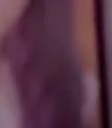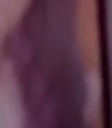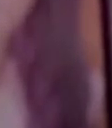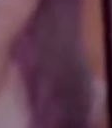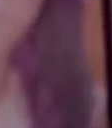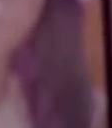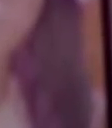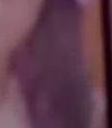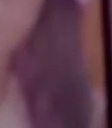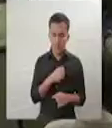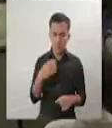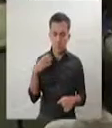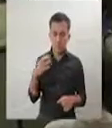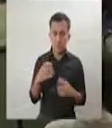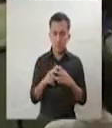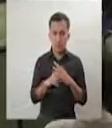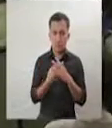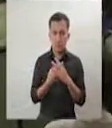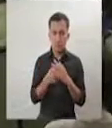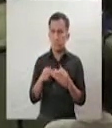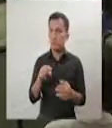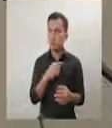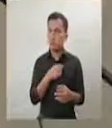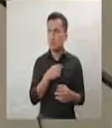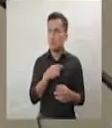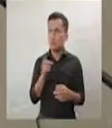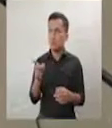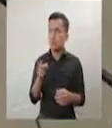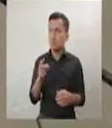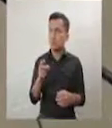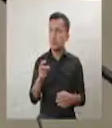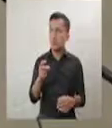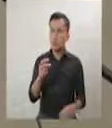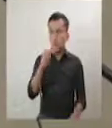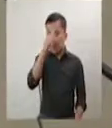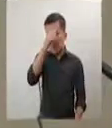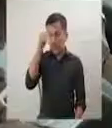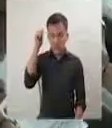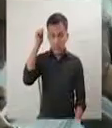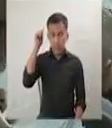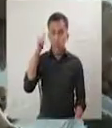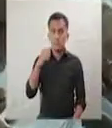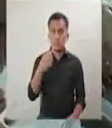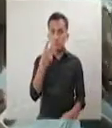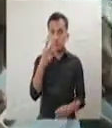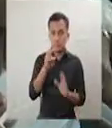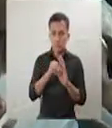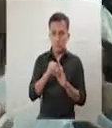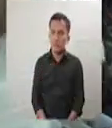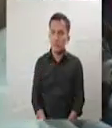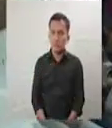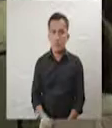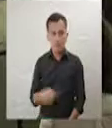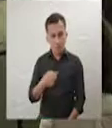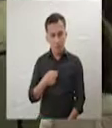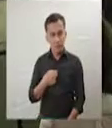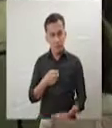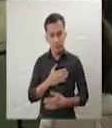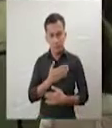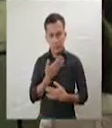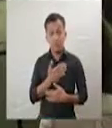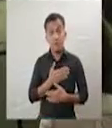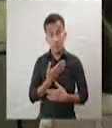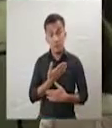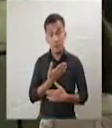panganganak? So magsisimula po tayo kay Mr. Asharif Albani. You have 2 minutes, sir. Ako po ay natutuwa